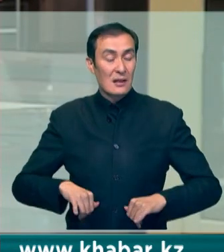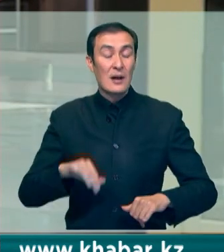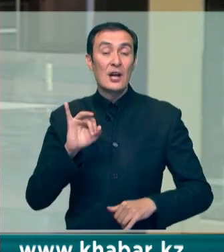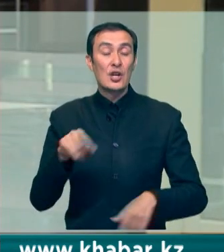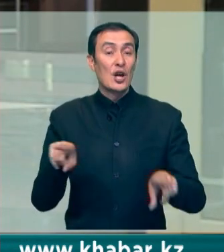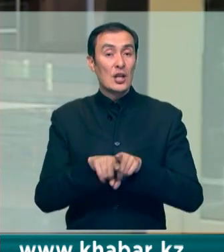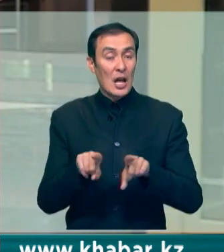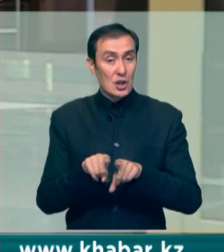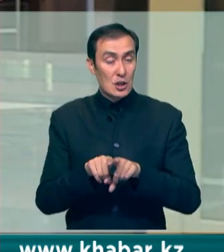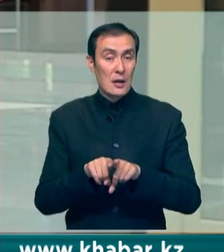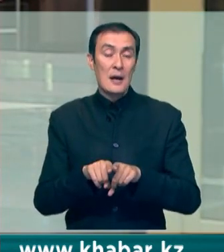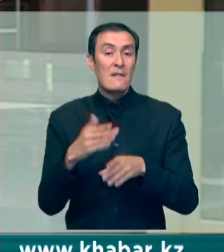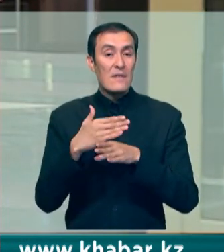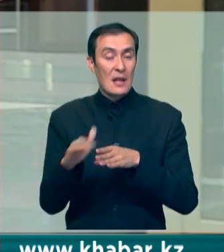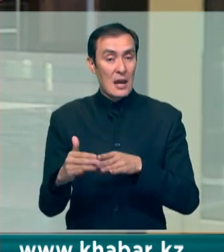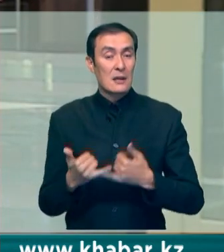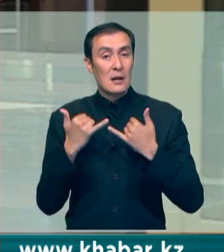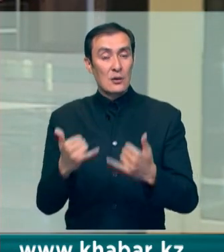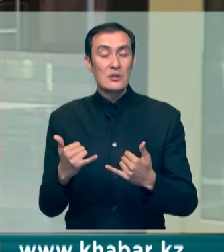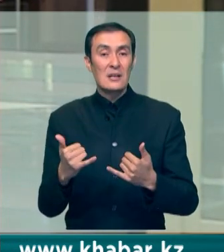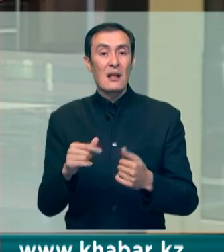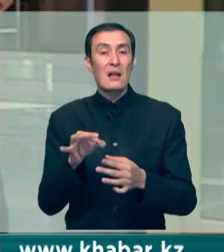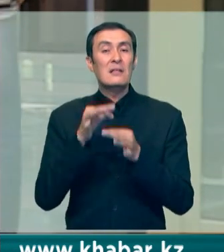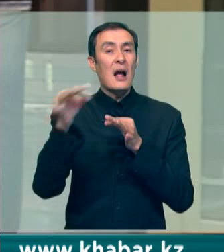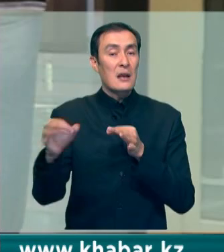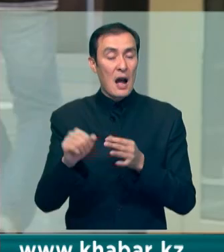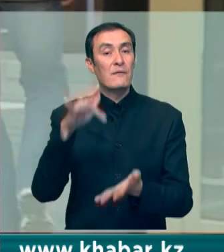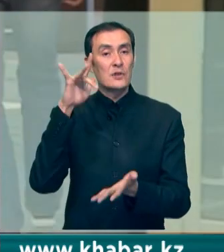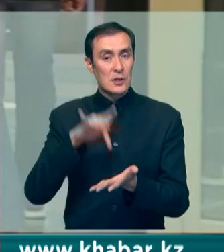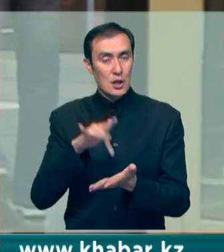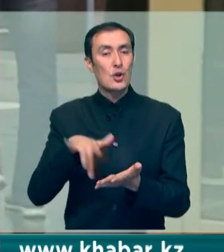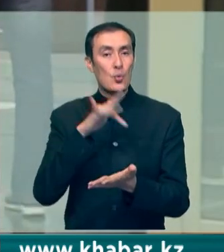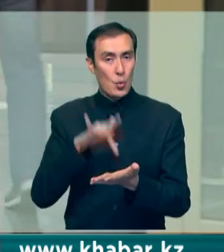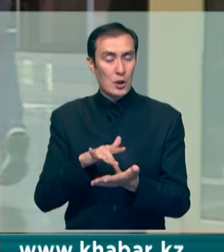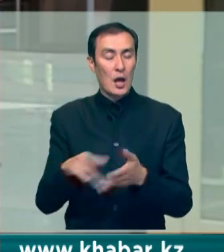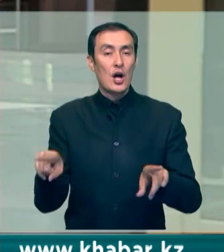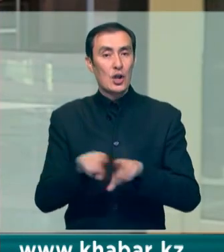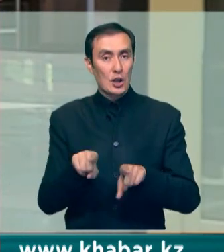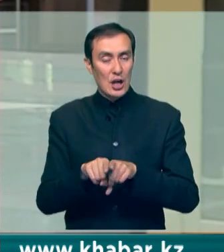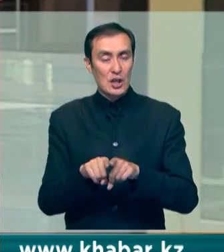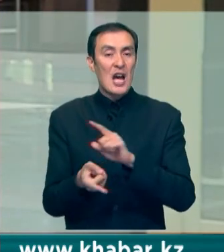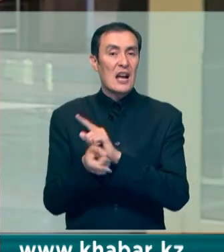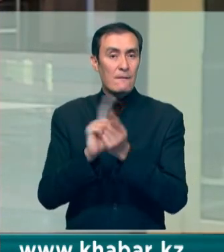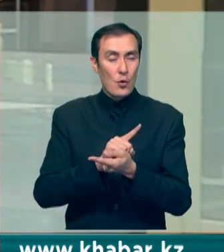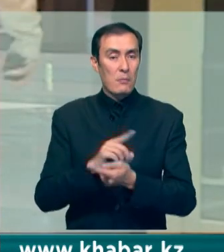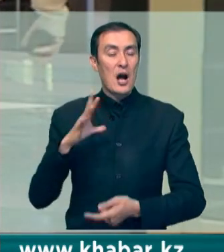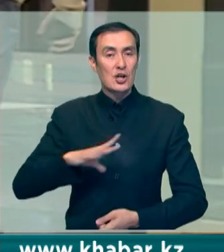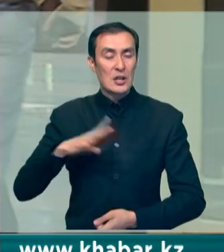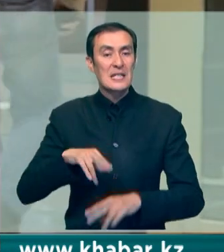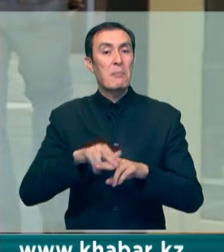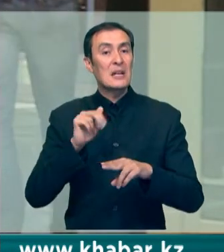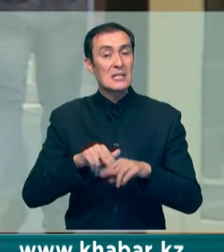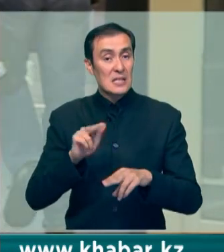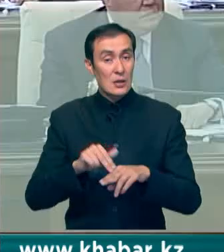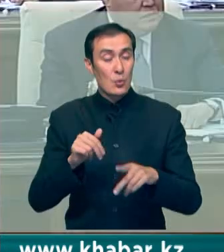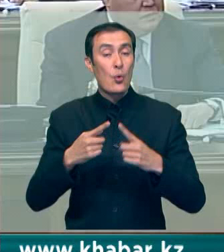также призвал выделять не на окраине площадку, а в центре города. Также реформа ожидает